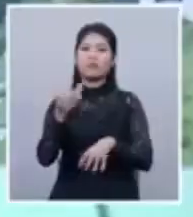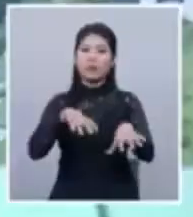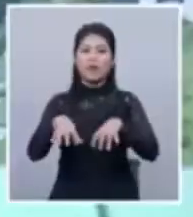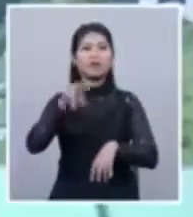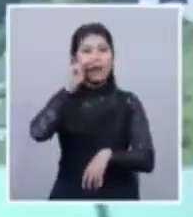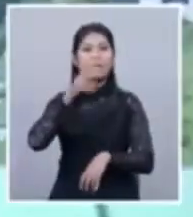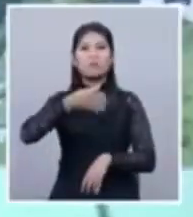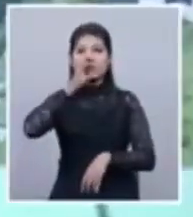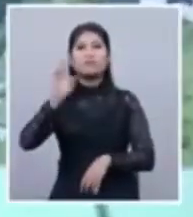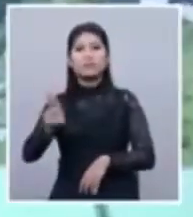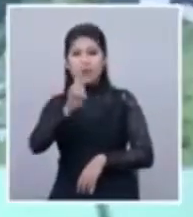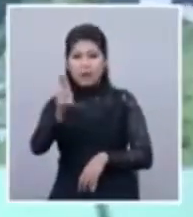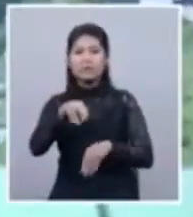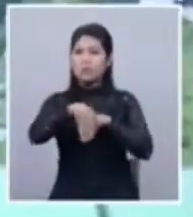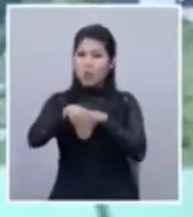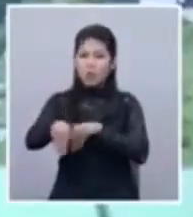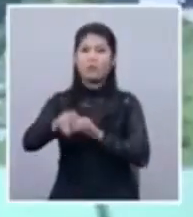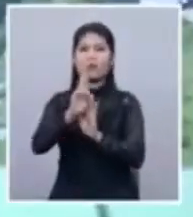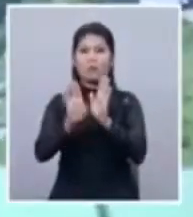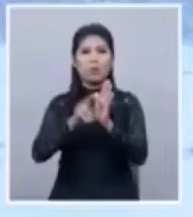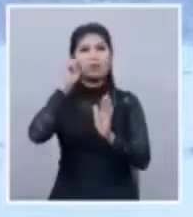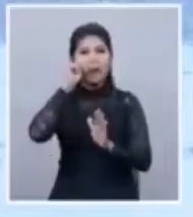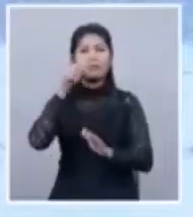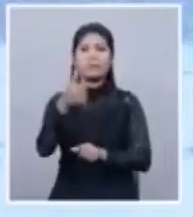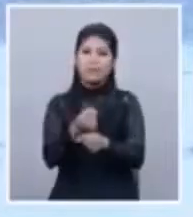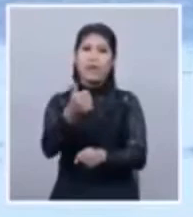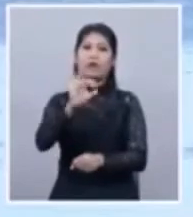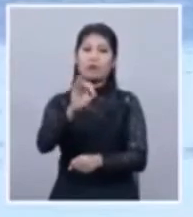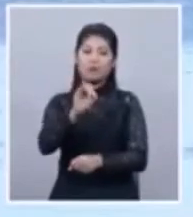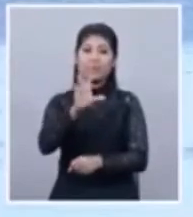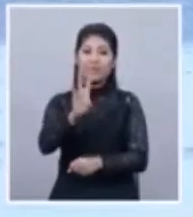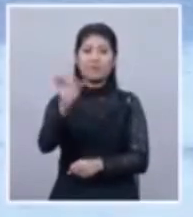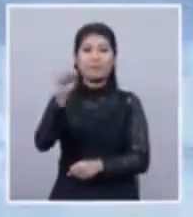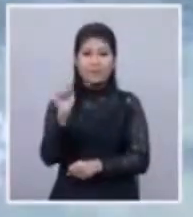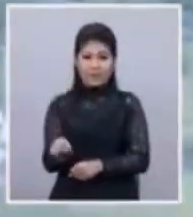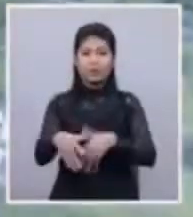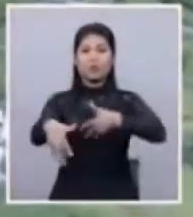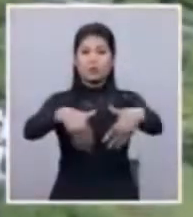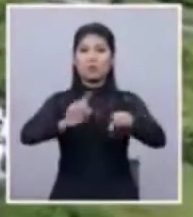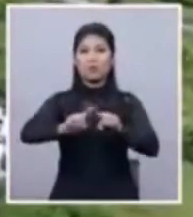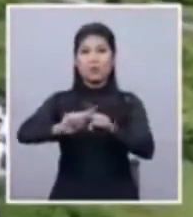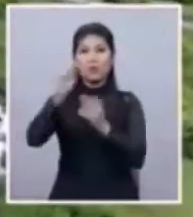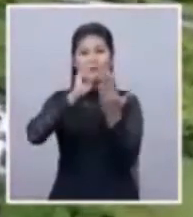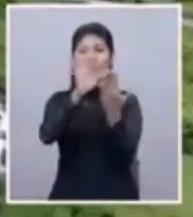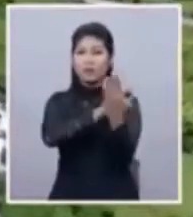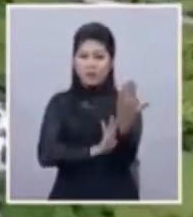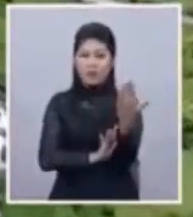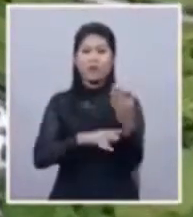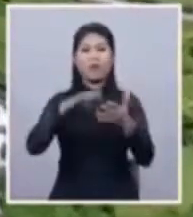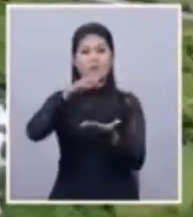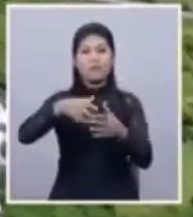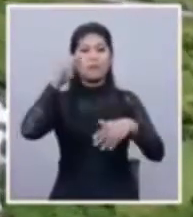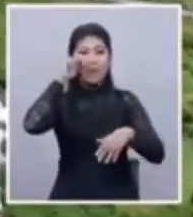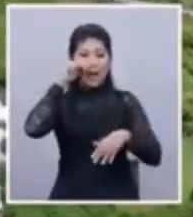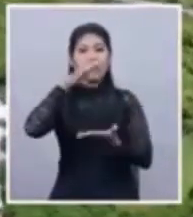ภคสามารถสร้างระบบประปาหมู่บ้านได้ 97% จาก 7,490 หมู่บ้านทั่วประเทศสร้างประปาโรงเรียน